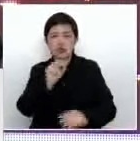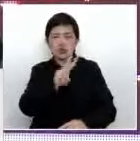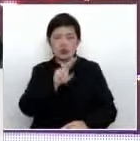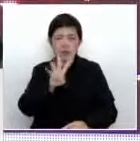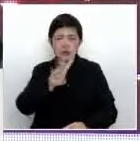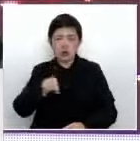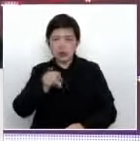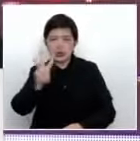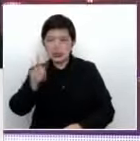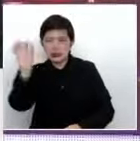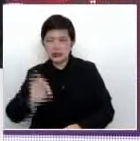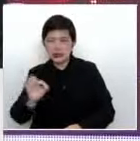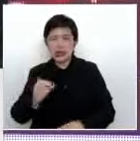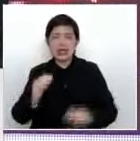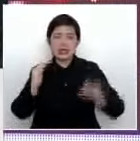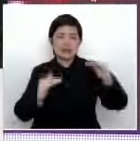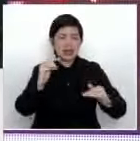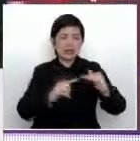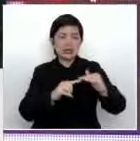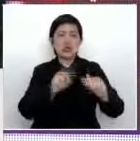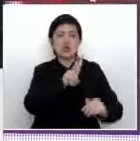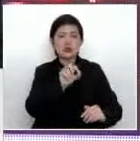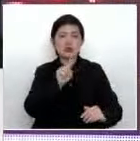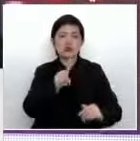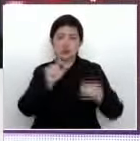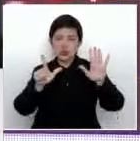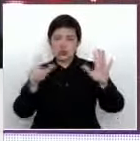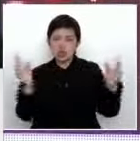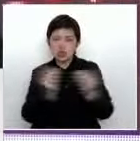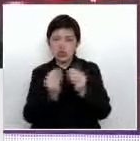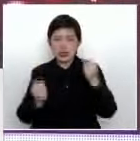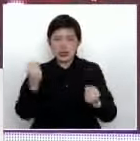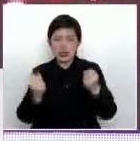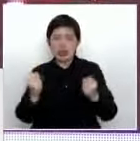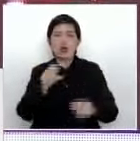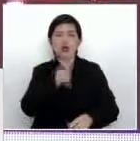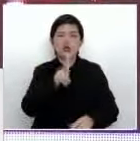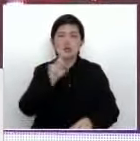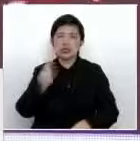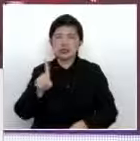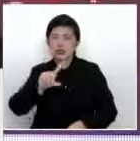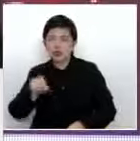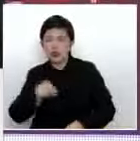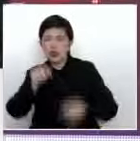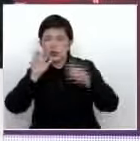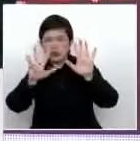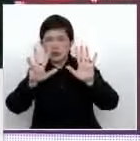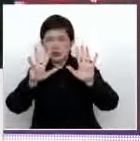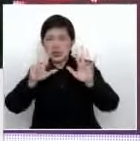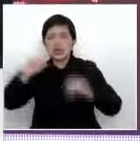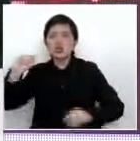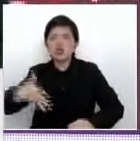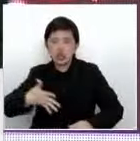24,3% dari 2017 sehingga total kendaraan mencapai 21,9 juta